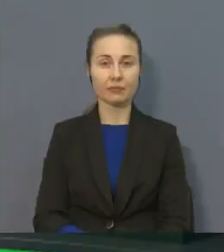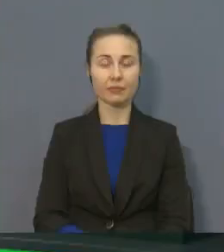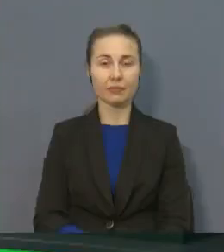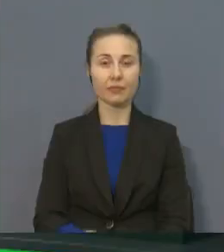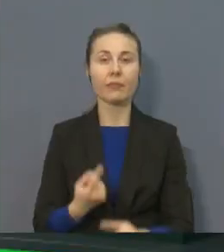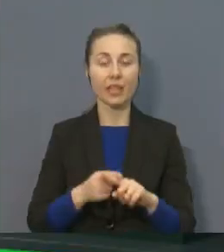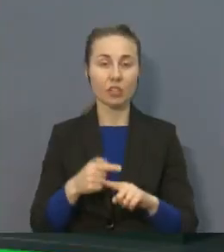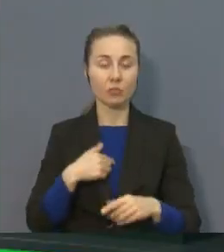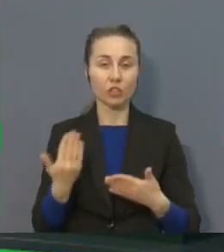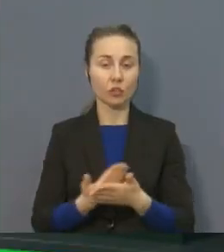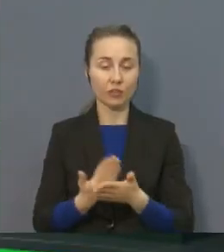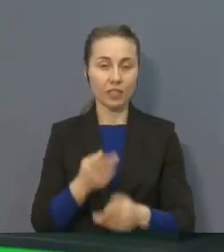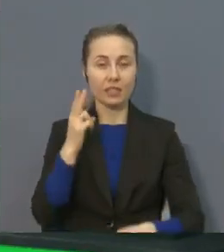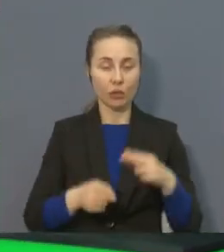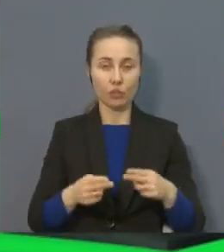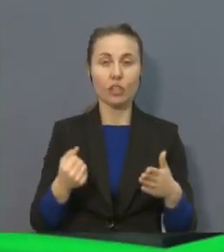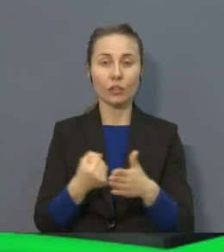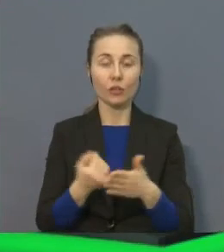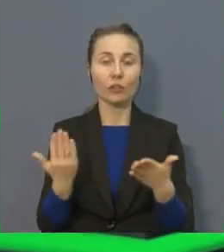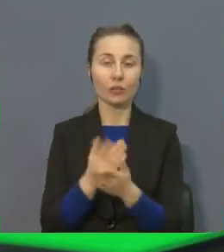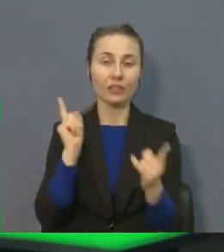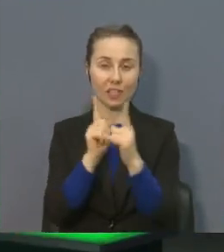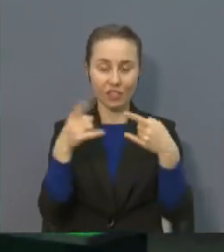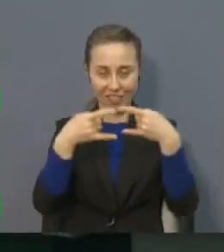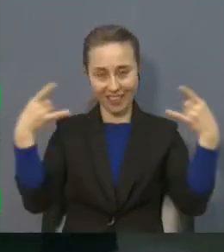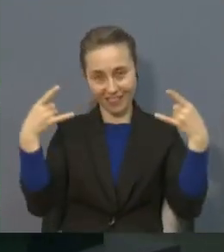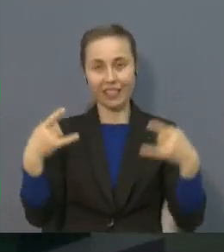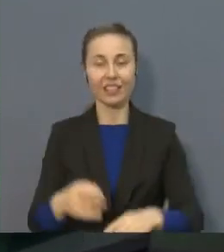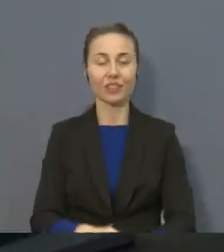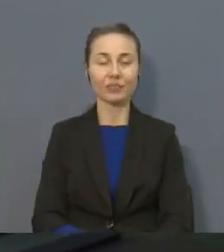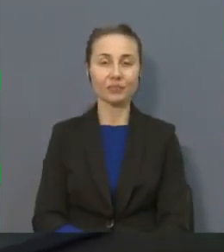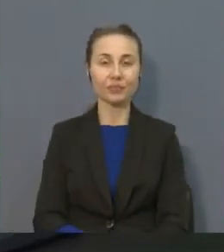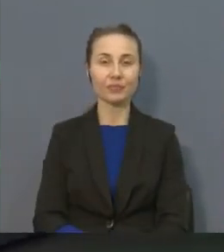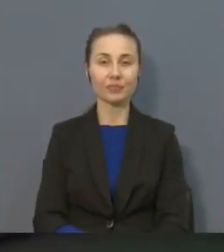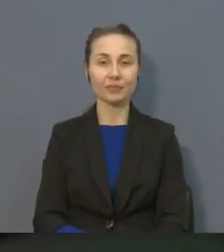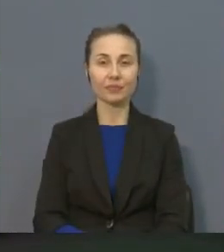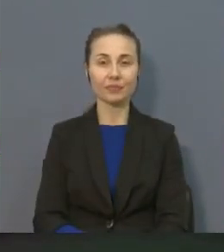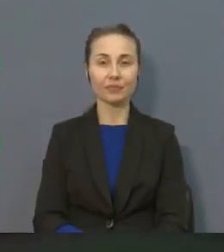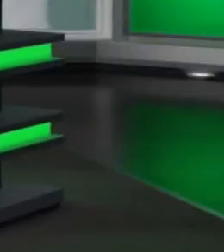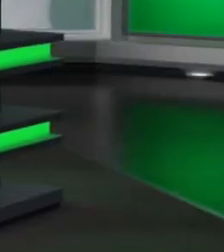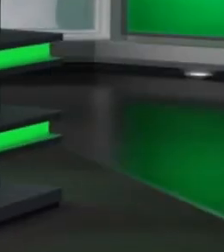Арнамызға келіп түскен жаңалықтар легі әзірге осында. Эфирде жақсы жаңалықтармен жолыққанша аман сау болыңыздар.